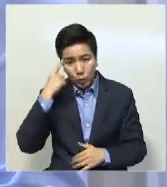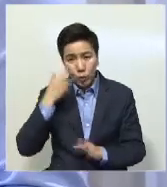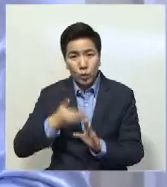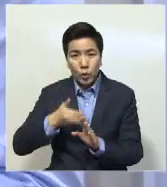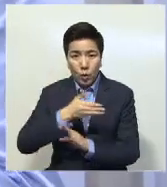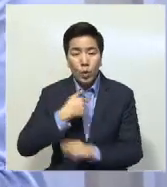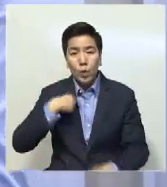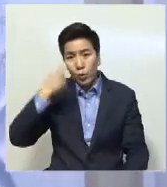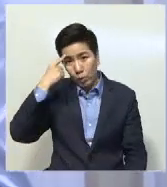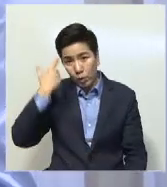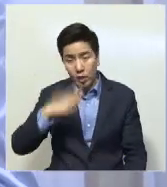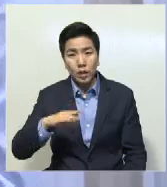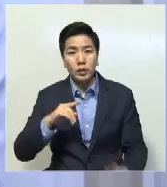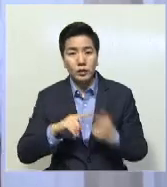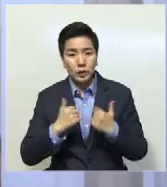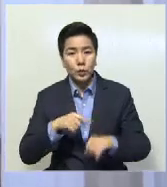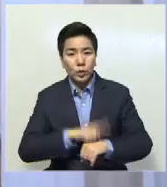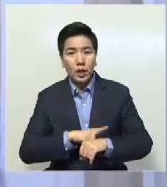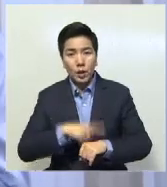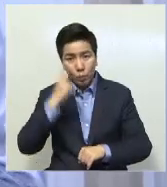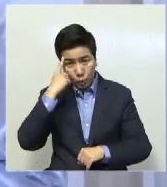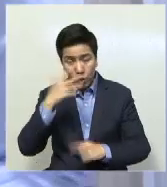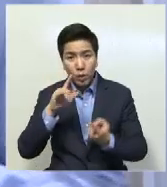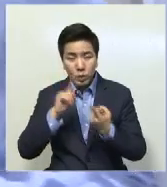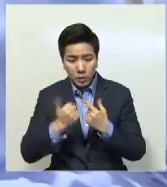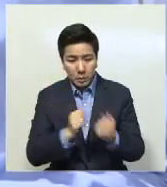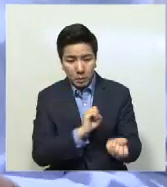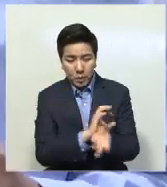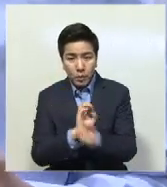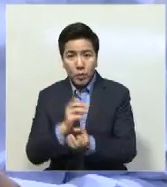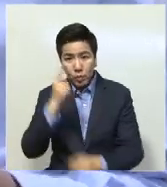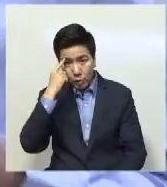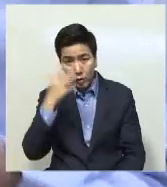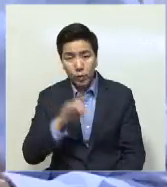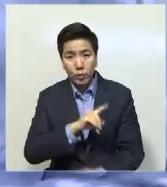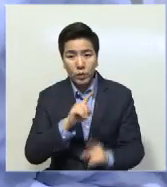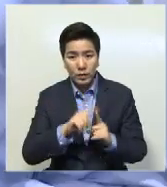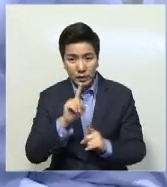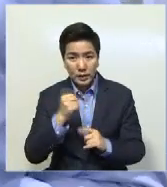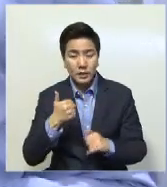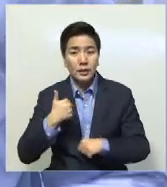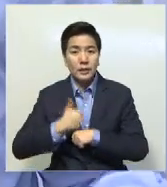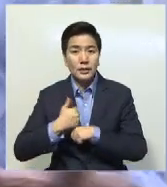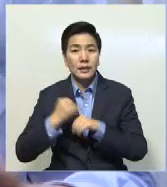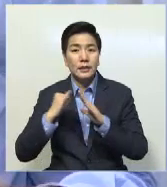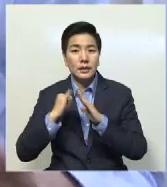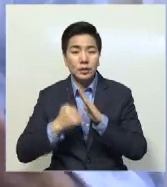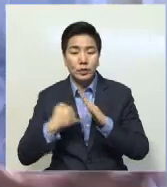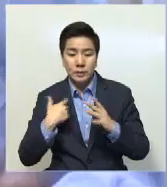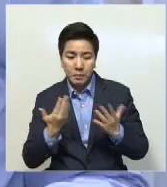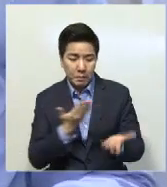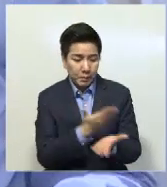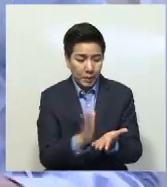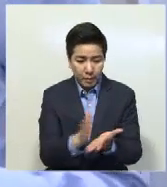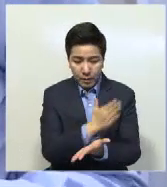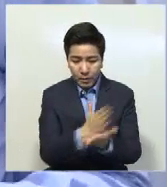ที่แล้วช่วงเวลาแล้วระดับน้ำที่จะมีผลกระทบอันที่หนึ่งทางท่านผู้ราชการจังหวัดท่านก็บูรณาการแบ่งงาน